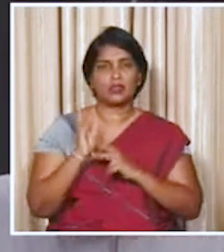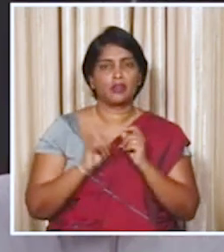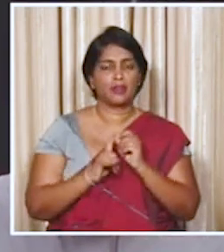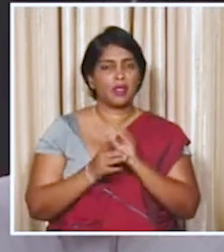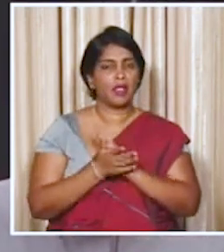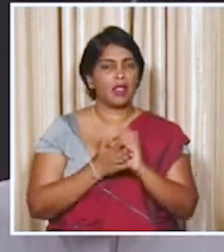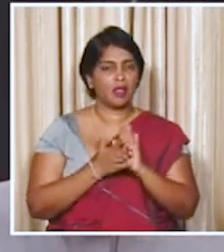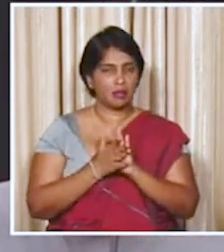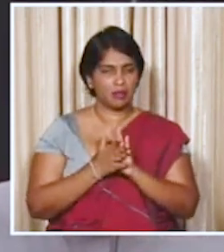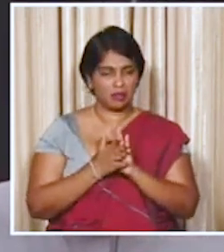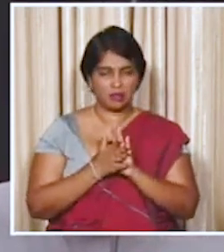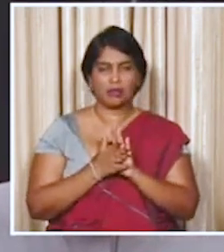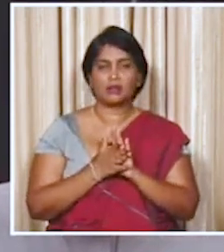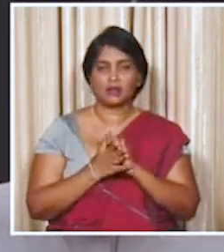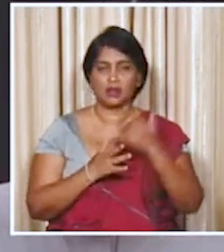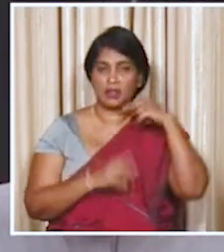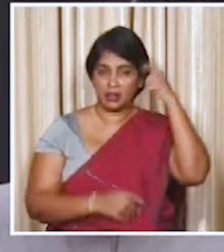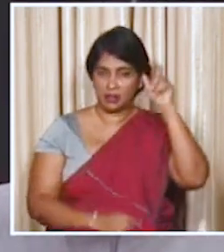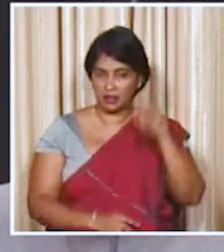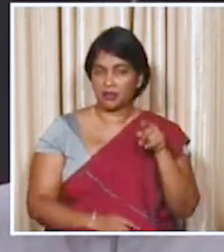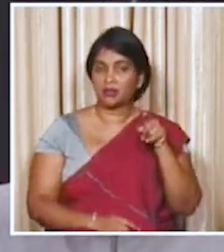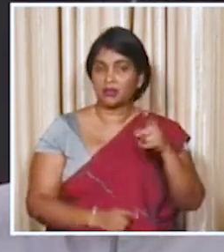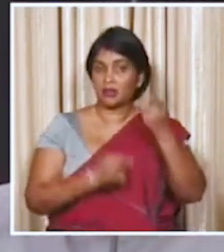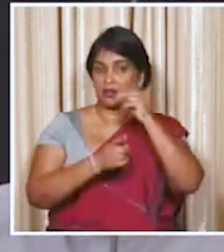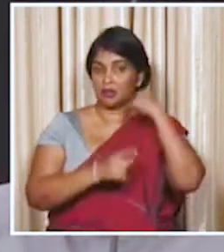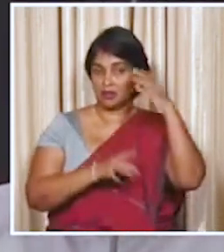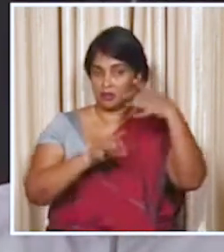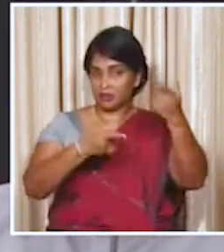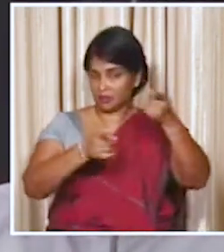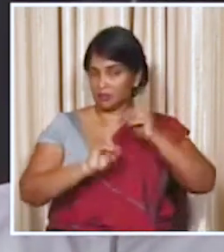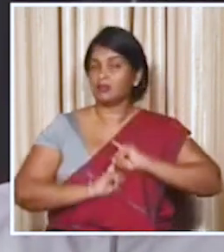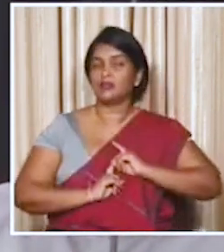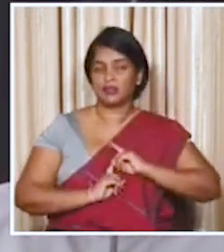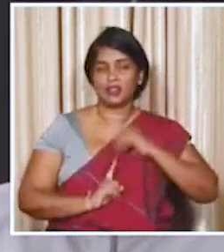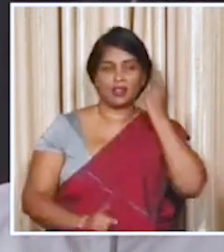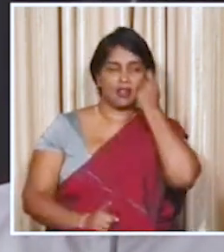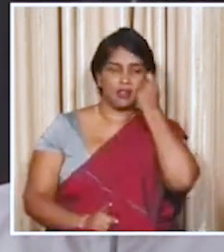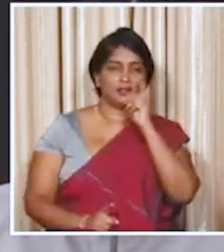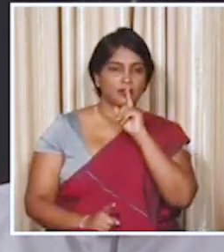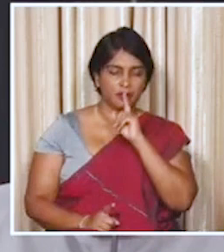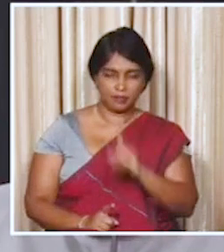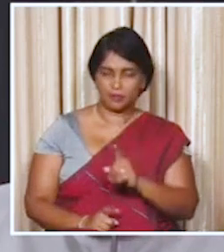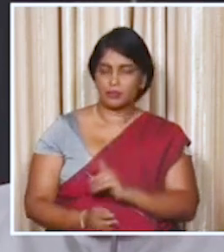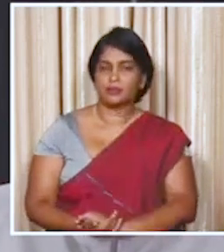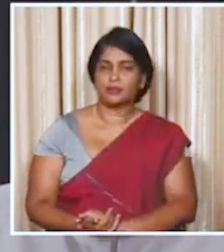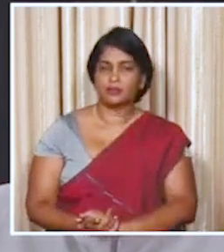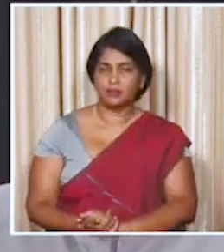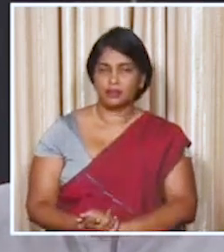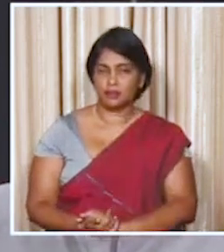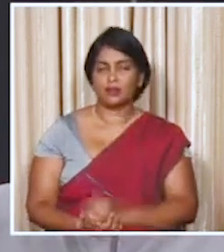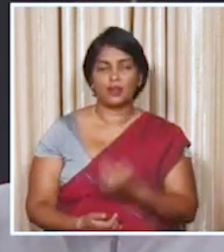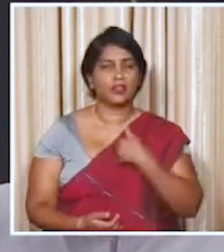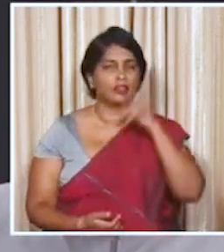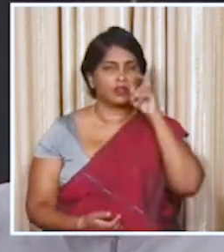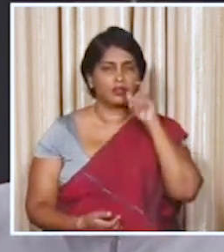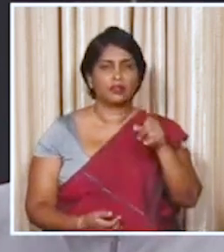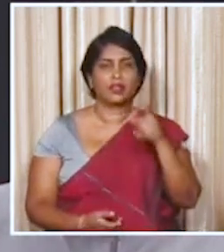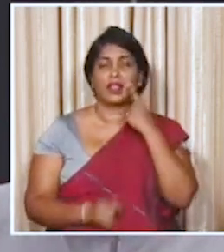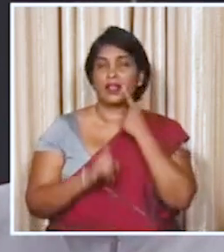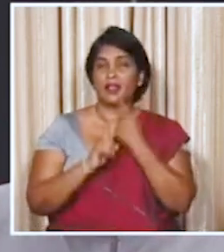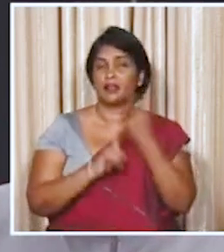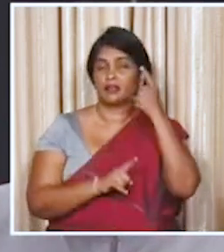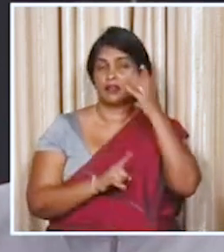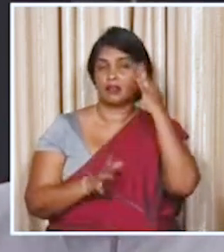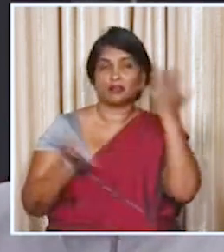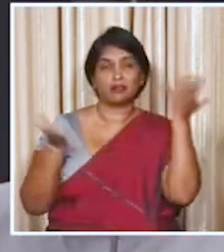හරිනේ විරුසුරිය මන්ත්‍රීතුමියගේ කතාවෙන් පස්සේ අදහස් ප්‍රකාශ කරන්න ලැබීම ගැන. මොකද මම දැක්කා එතුමිය මහනුවර ඇවිල්ලා